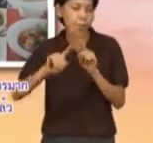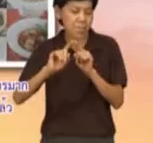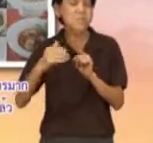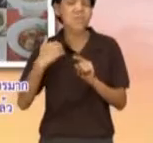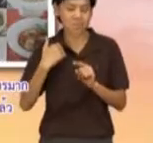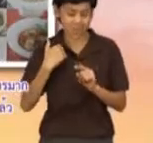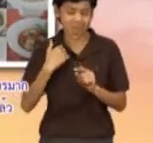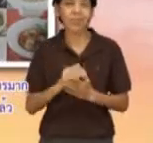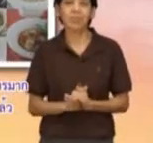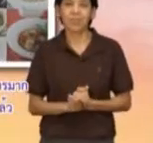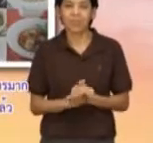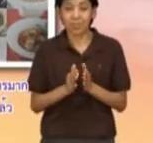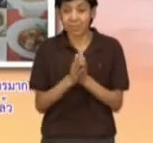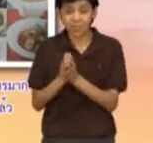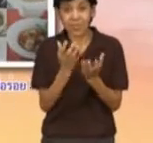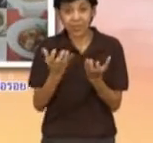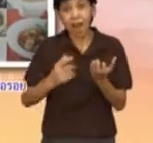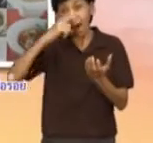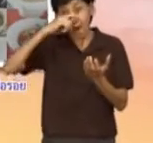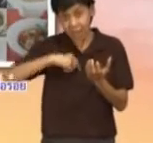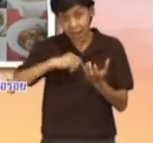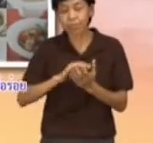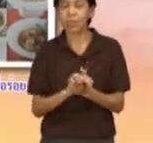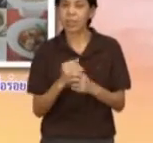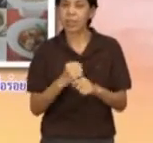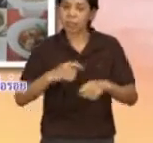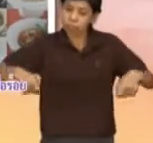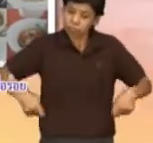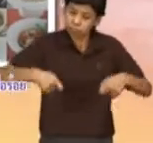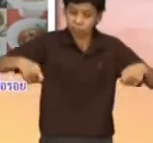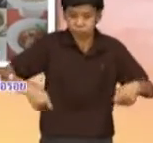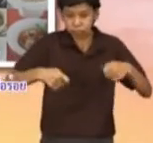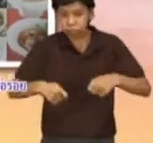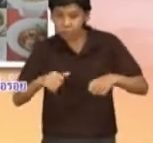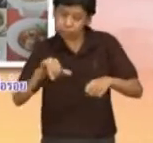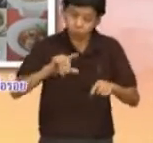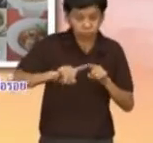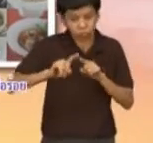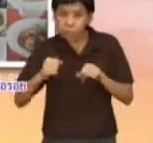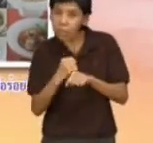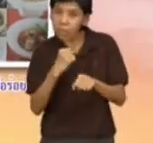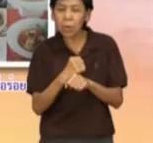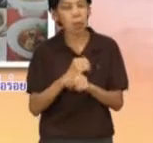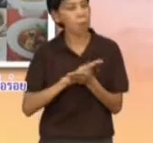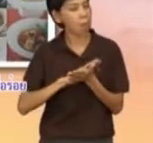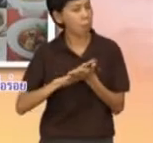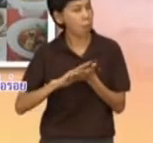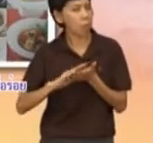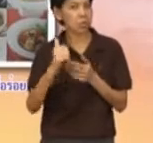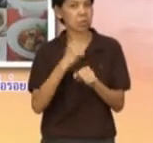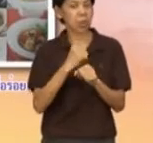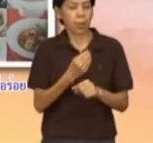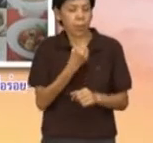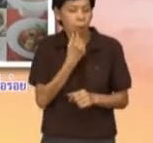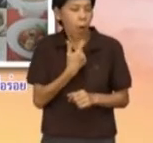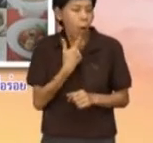ไหนค่ะเมื่อพูดถึงอาหารไทยแล้วนะคะการปรุงอาหารที่ละเอียดละออประณีตแล้วก็รสชาติที่อร่อยนะ